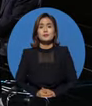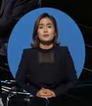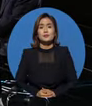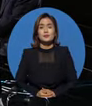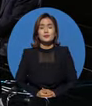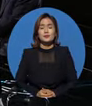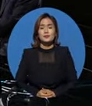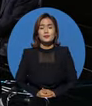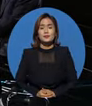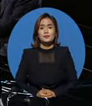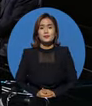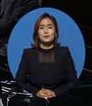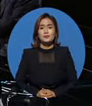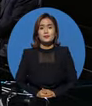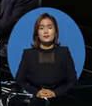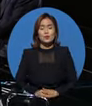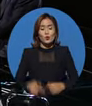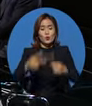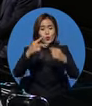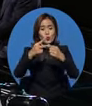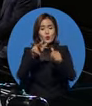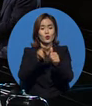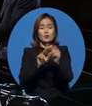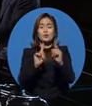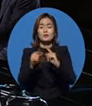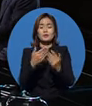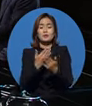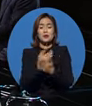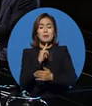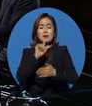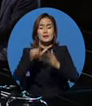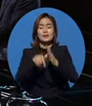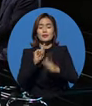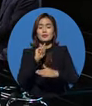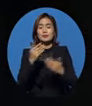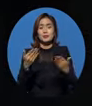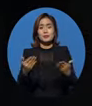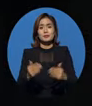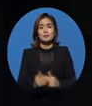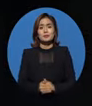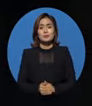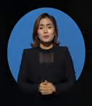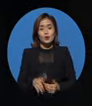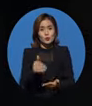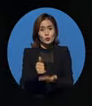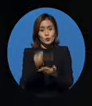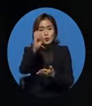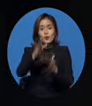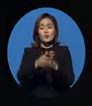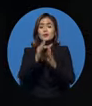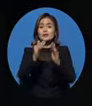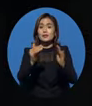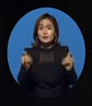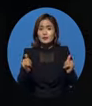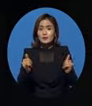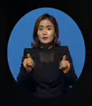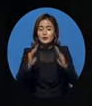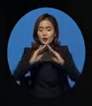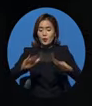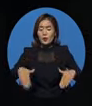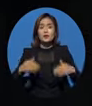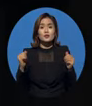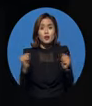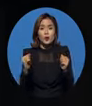4 이어서 원식 후보 말씀해주십시오 와 역시 바른 시간 1분 입니다 존경하는 광주시민 전남